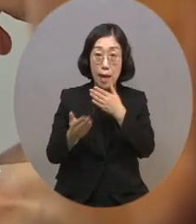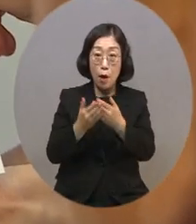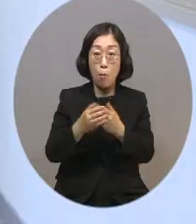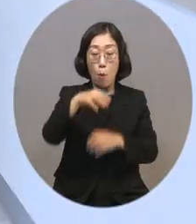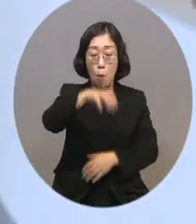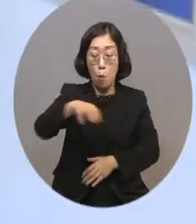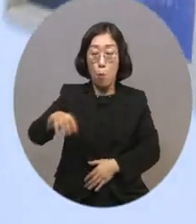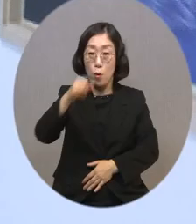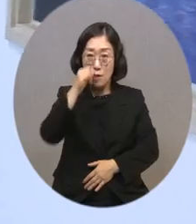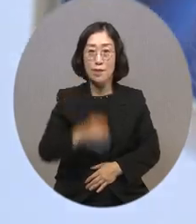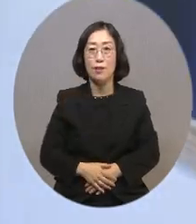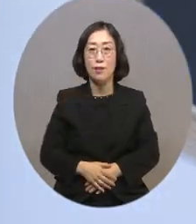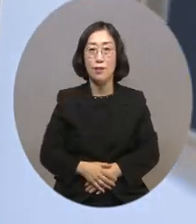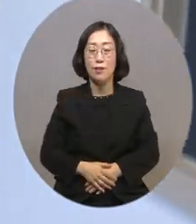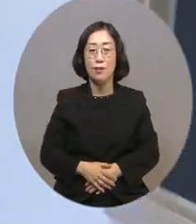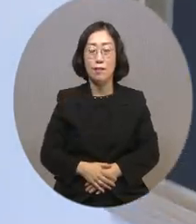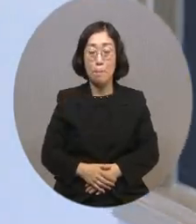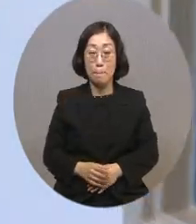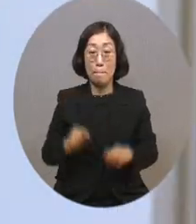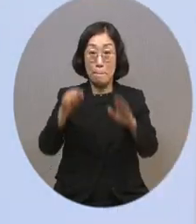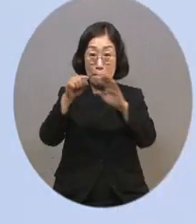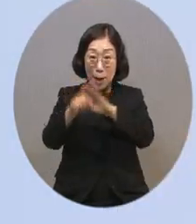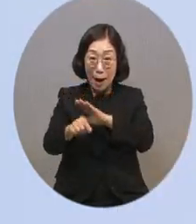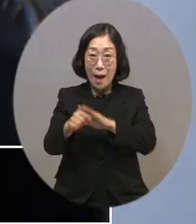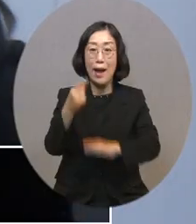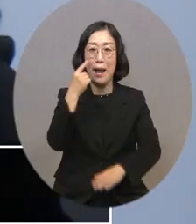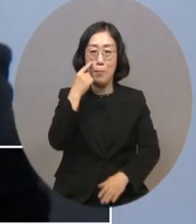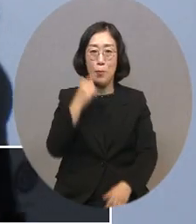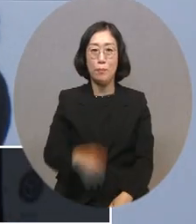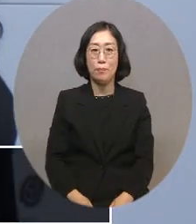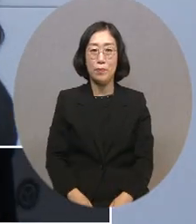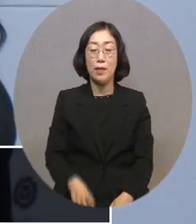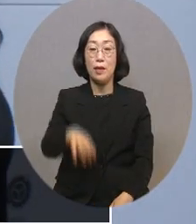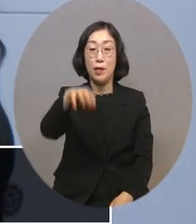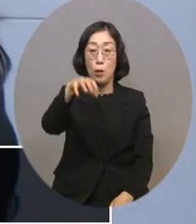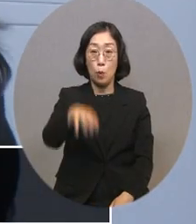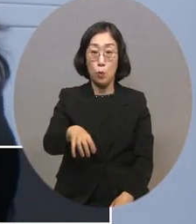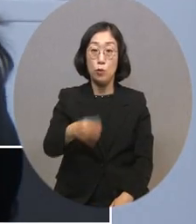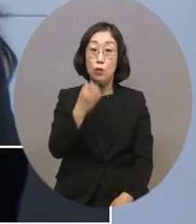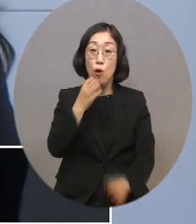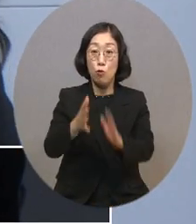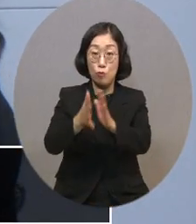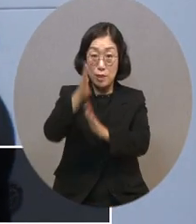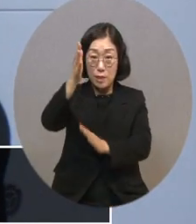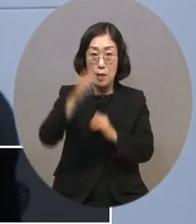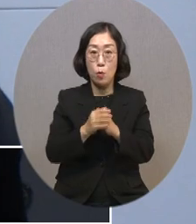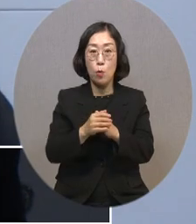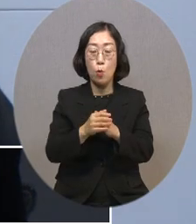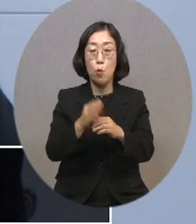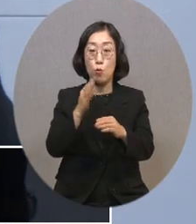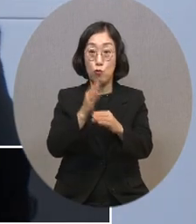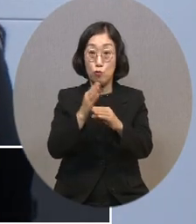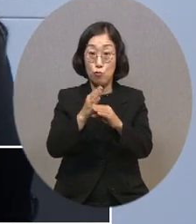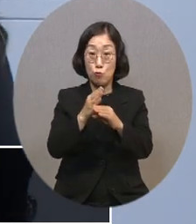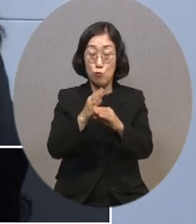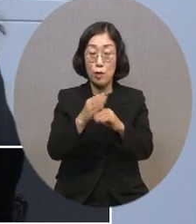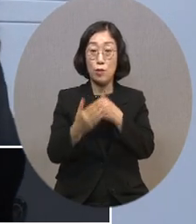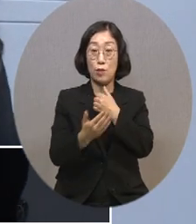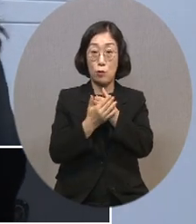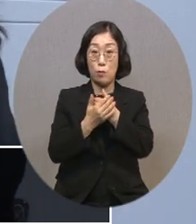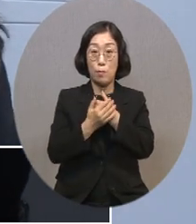운영됐는데요. 제가 직접 체험해 보겠습니다. 저희 여기는 이번에 서울시랑 중구 지원을 받아서 이번에 새로 조성하게